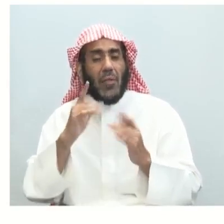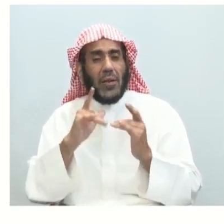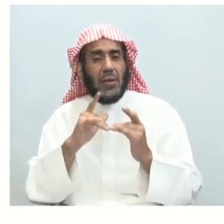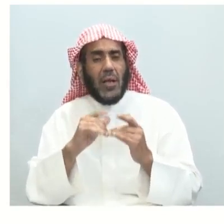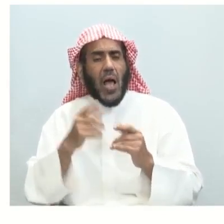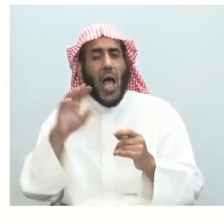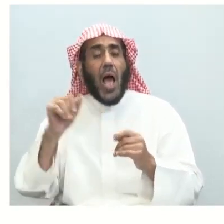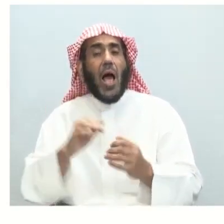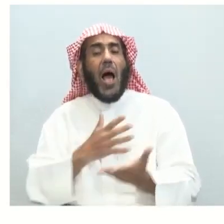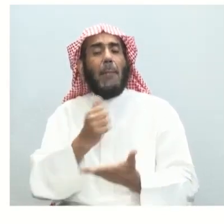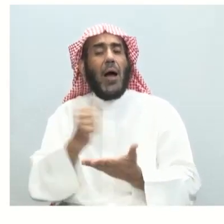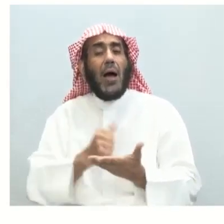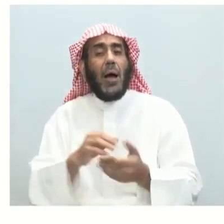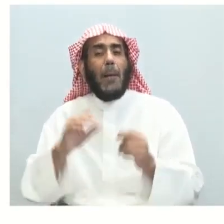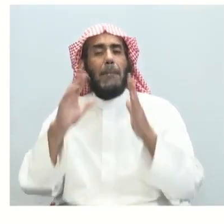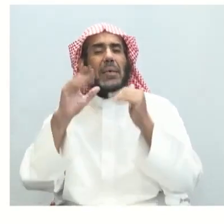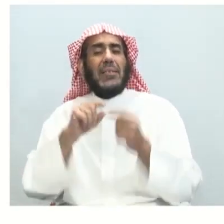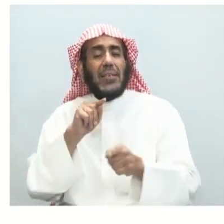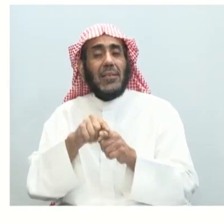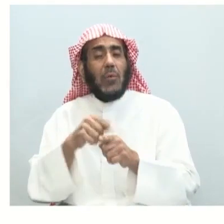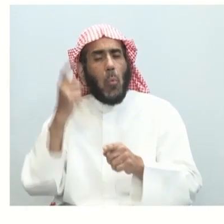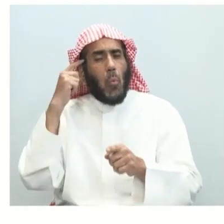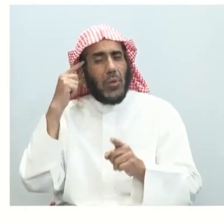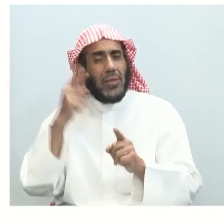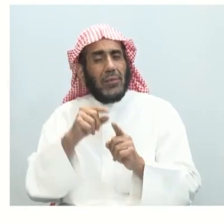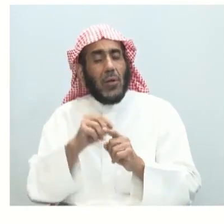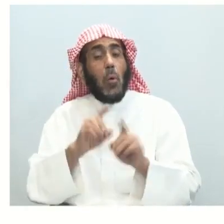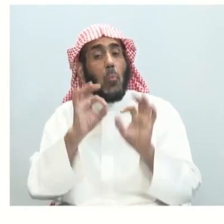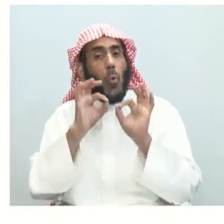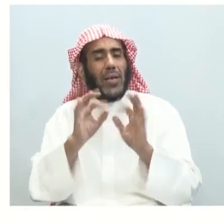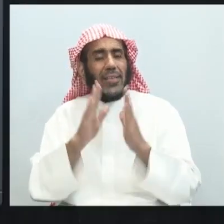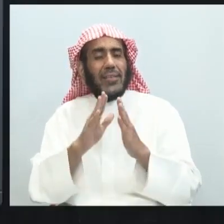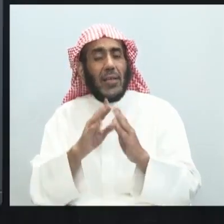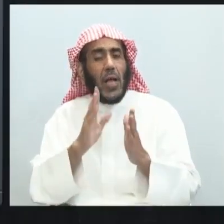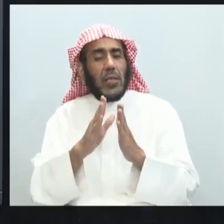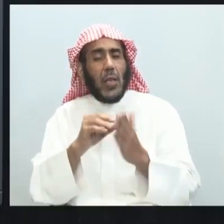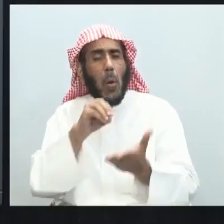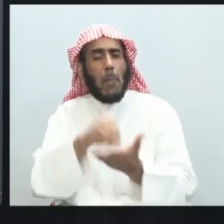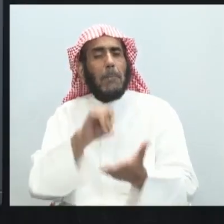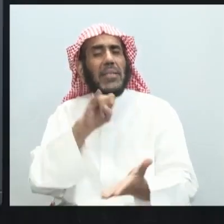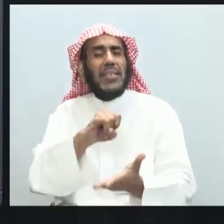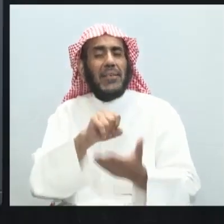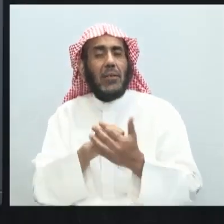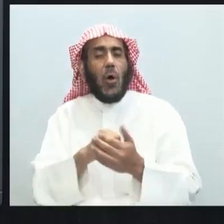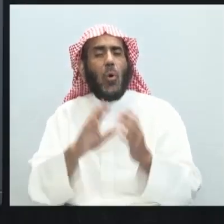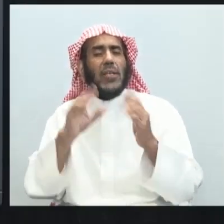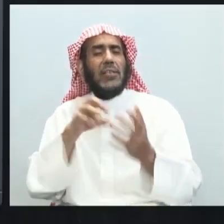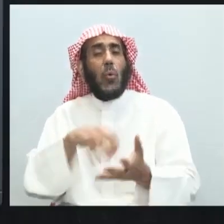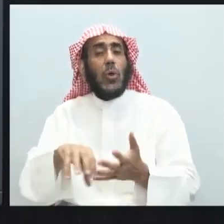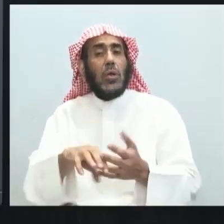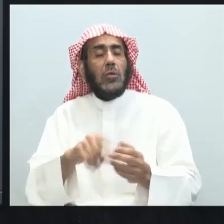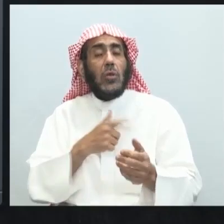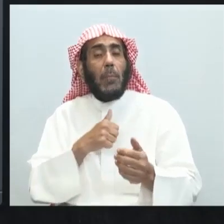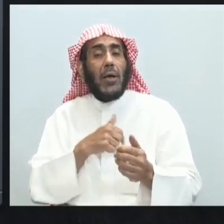ابهى مصر دلت على شيء ماذا محدد اذا حددناه هنا المدينه فنقول انها